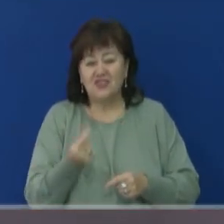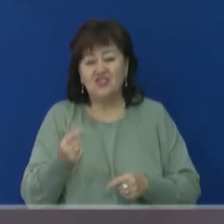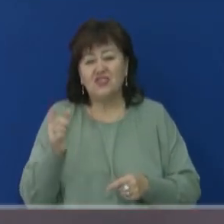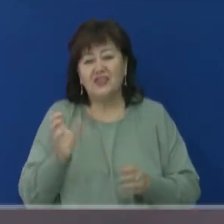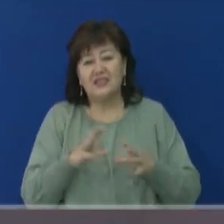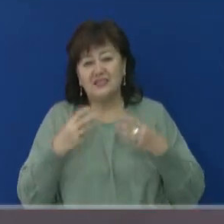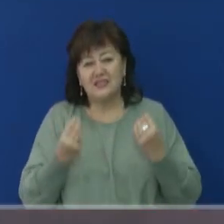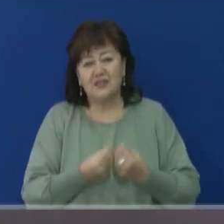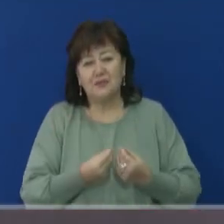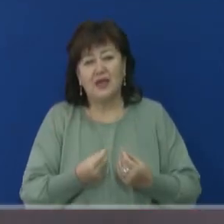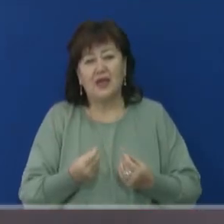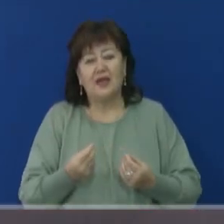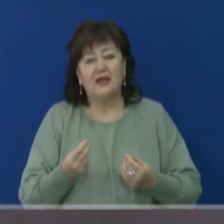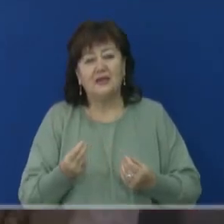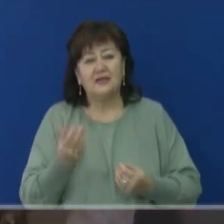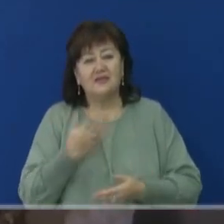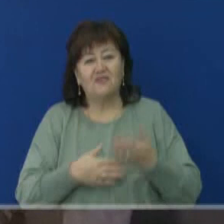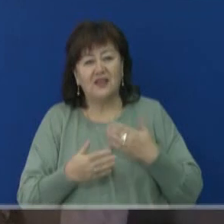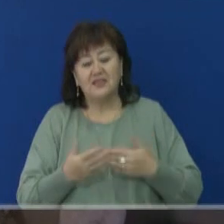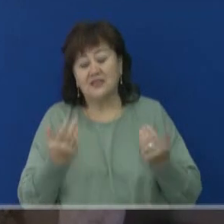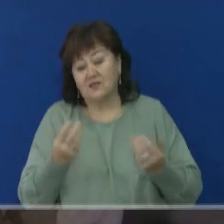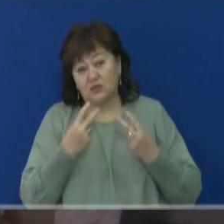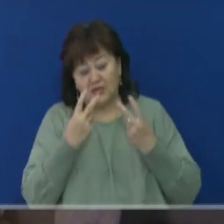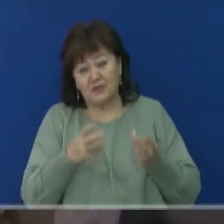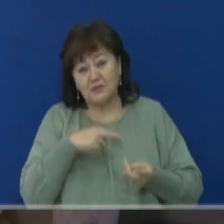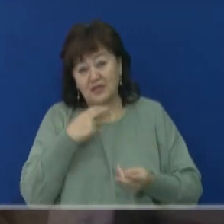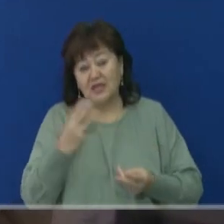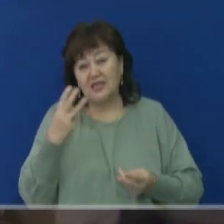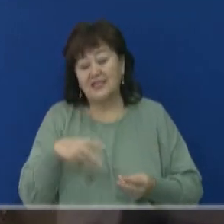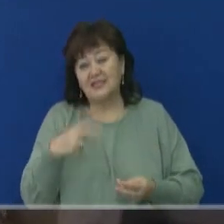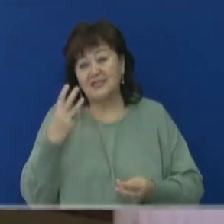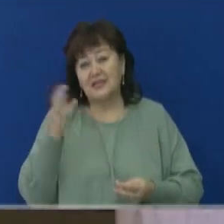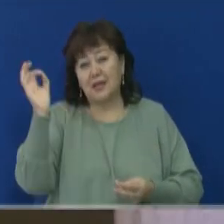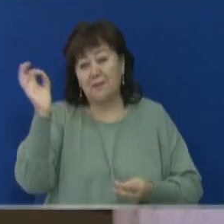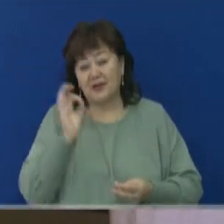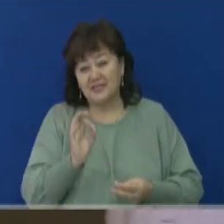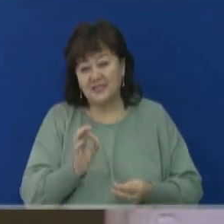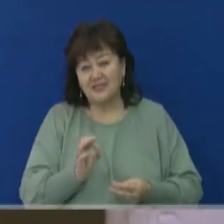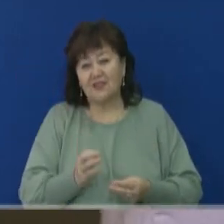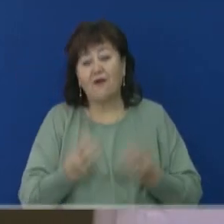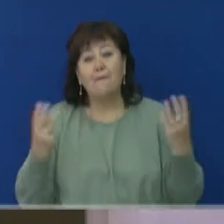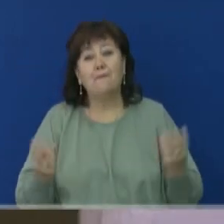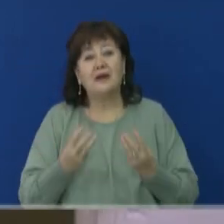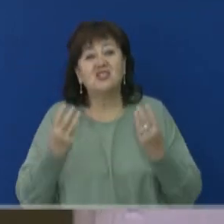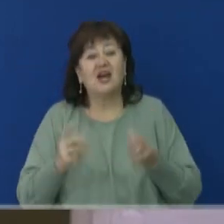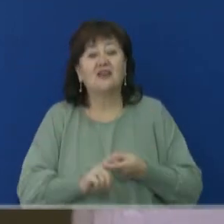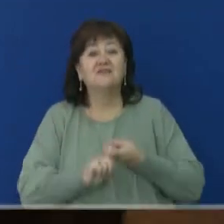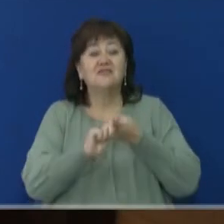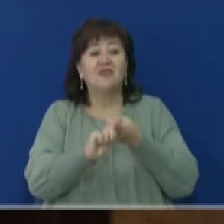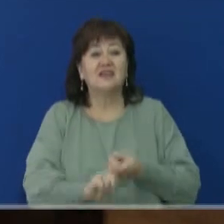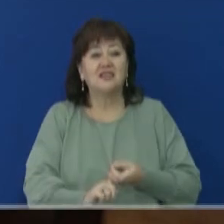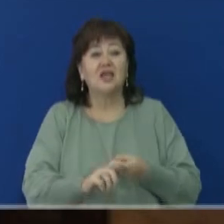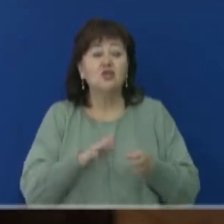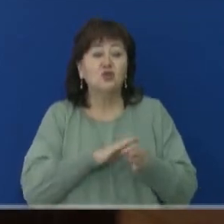жағдайлар қызметкерлерінің дерегінше, үй жайларда тұтанатын өрттің 33% қауіпсіздік ережелерін сақтамағаннан орын алса,